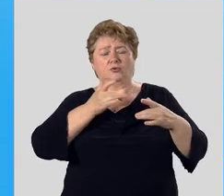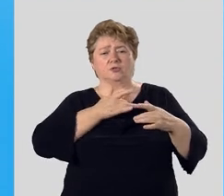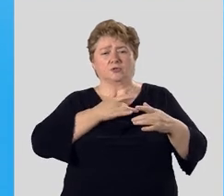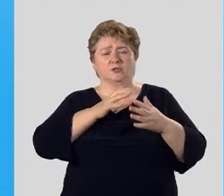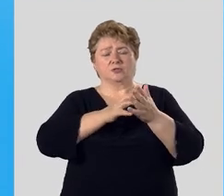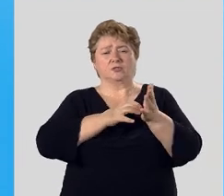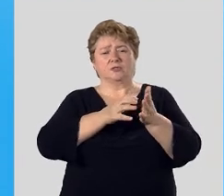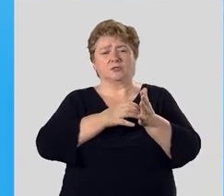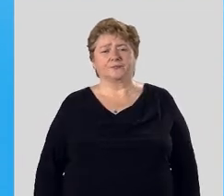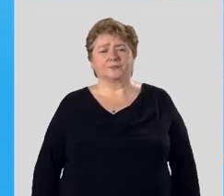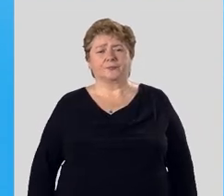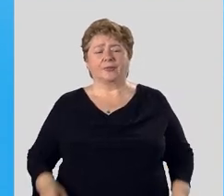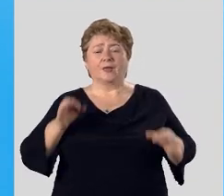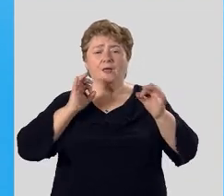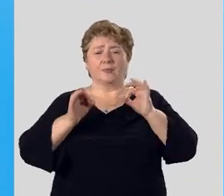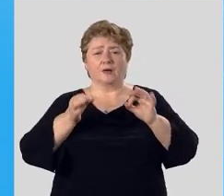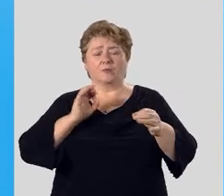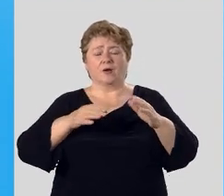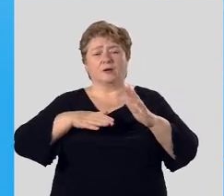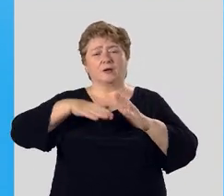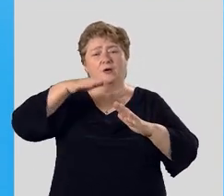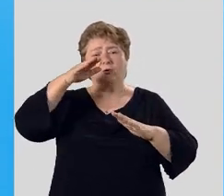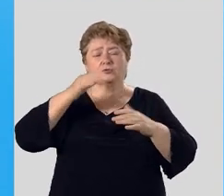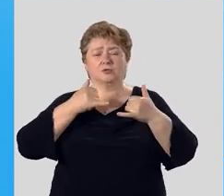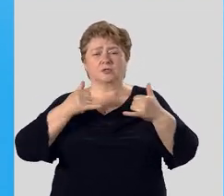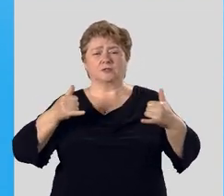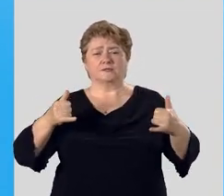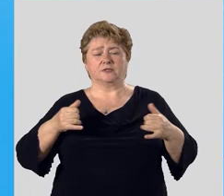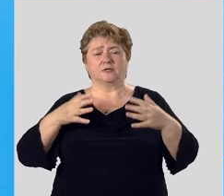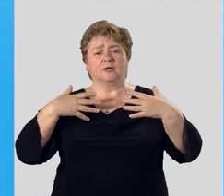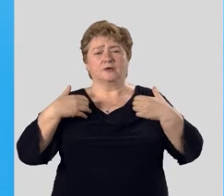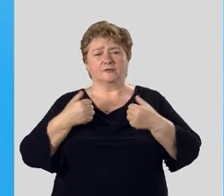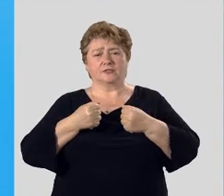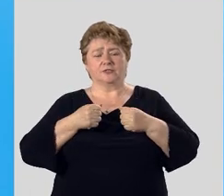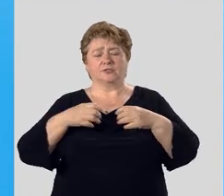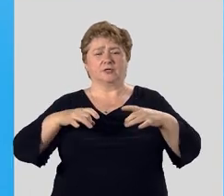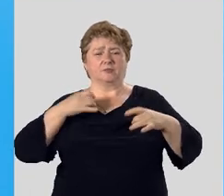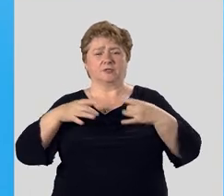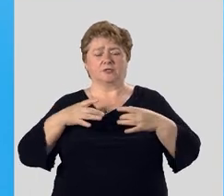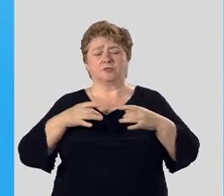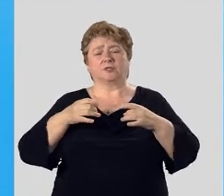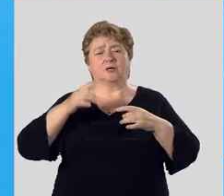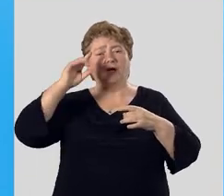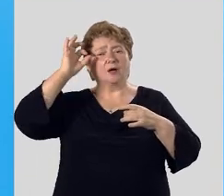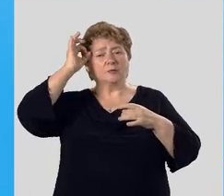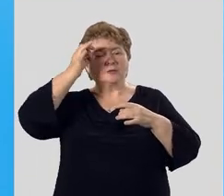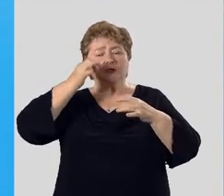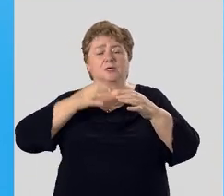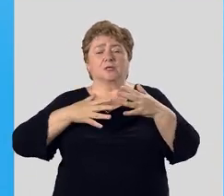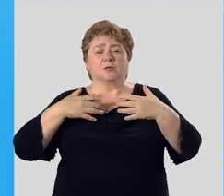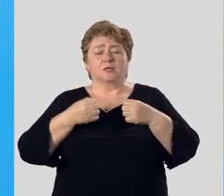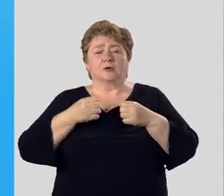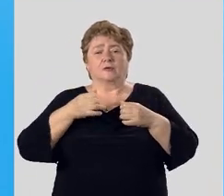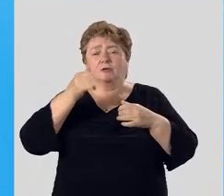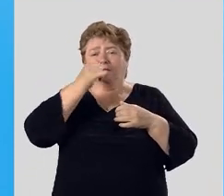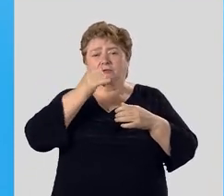сердечной недостаточности. Нормальный рост и развитие, физическое и психическое здоровье человека